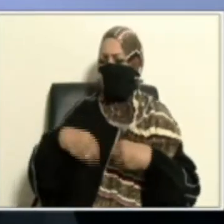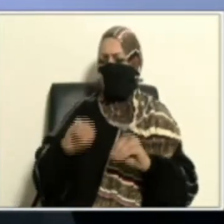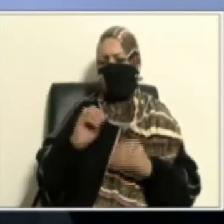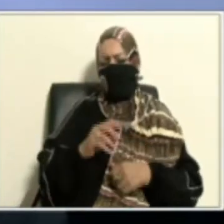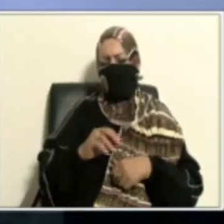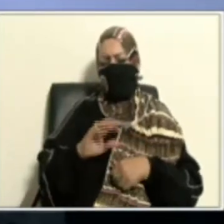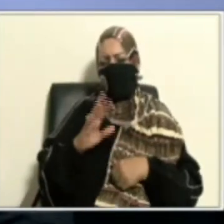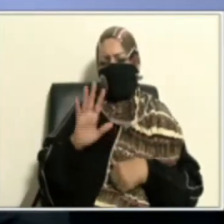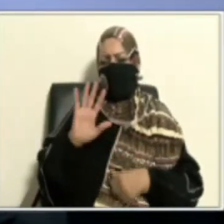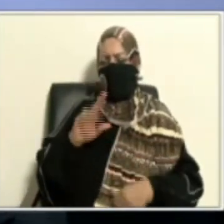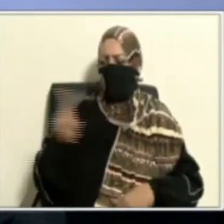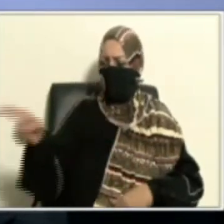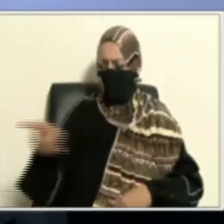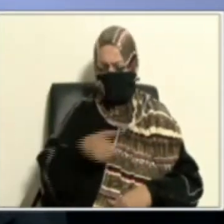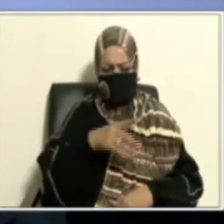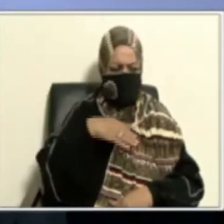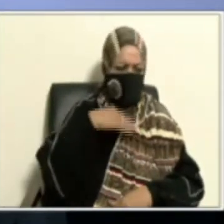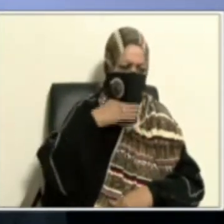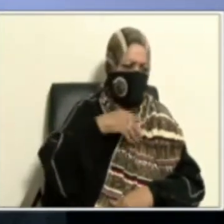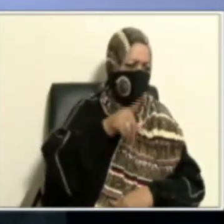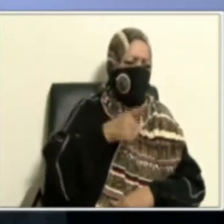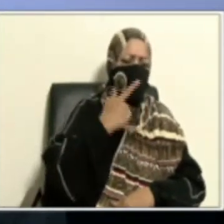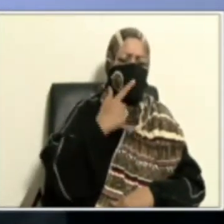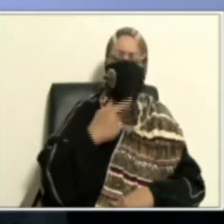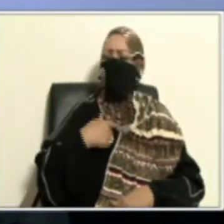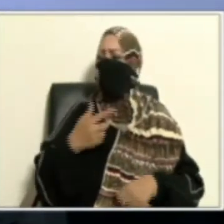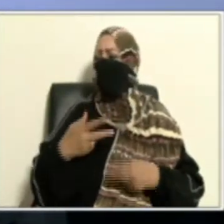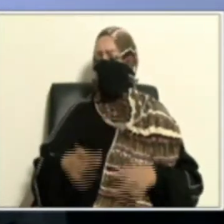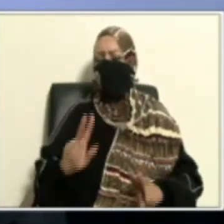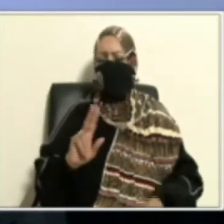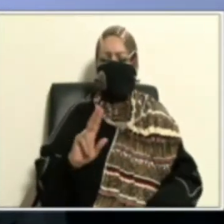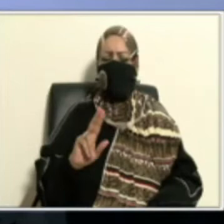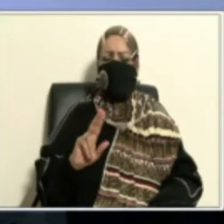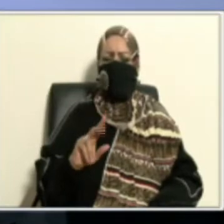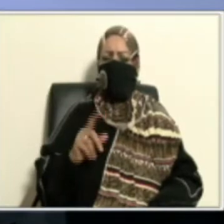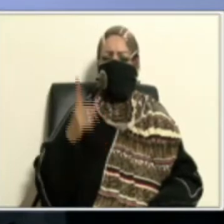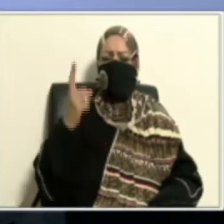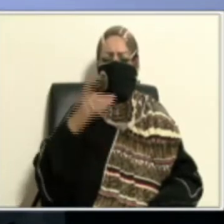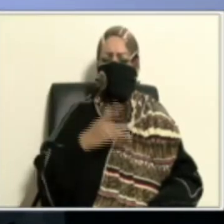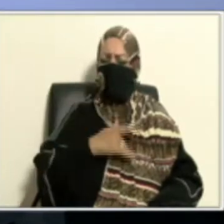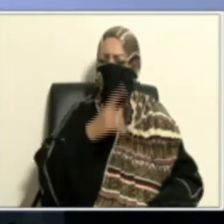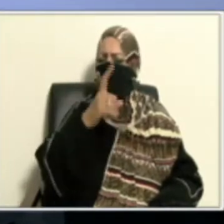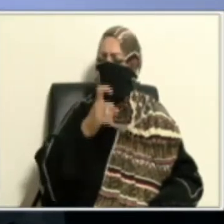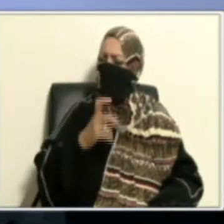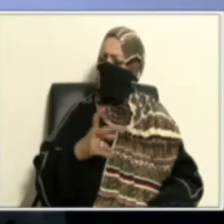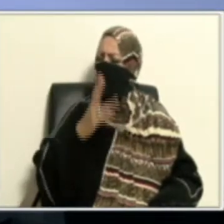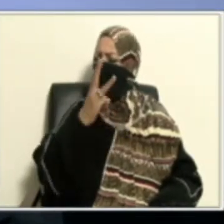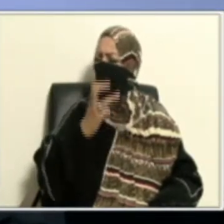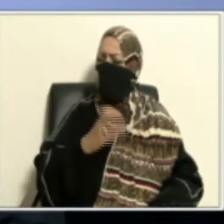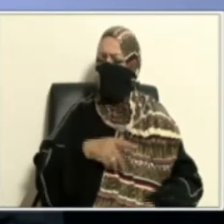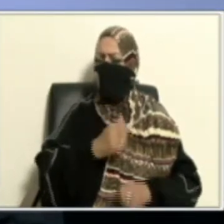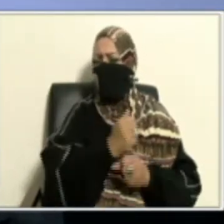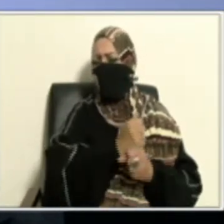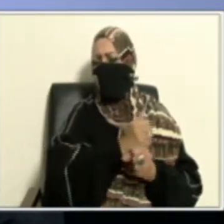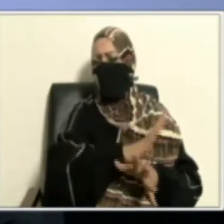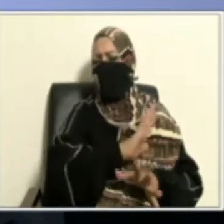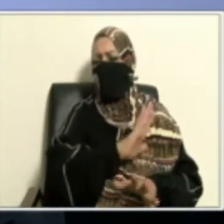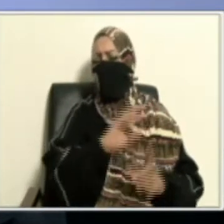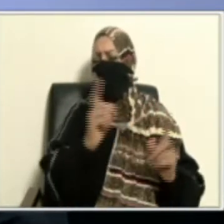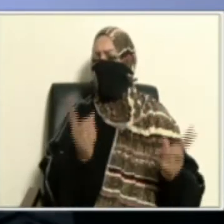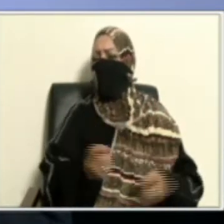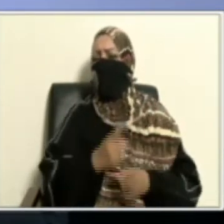300 لا بأس، هذا في الوضع الطبيعي. اما اذا كان في بلد مثلا زي